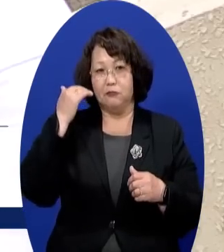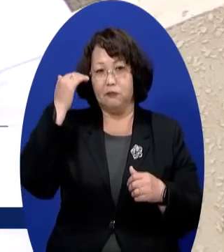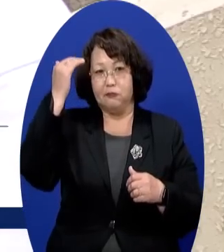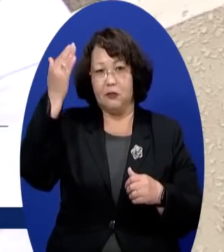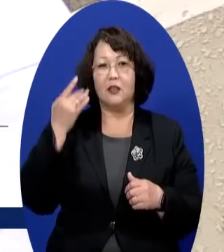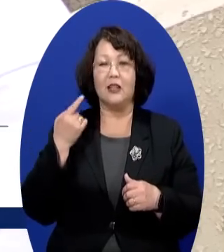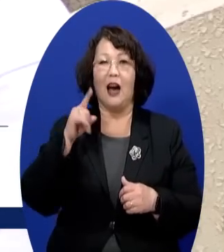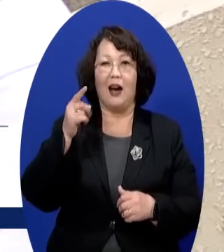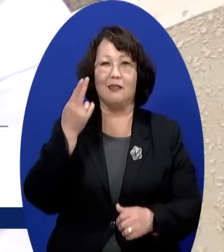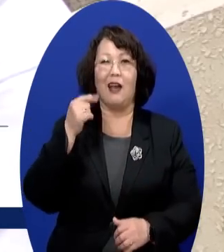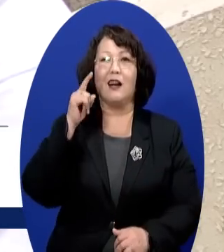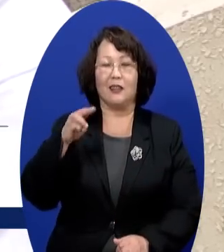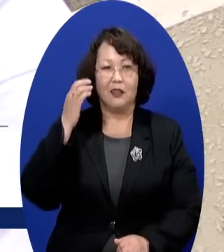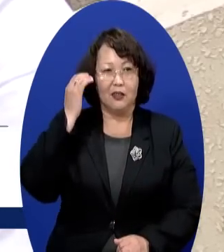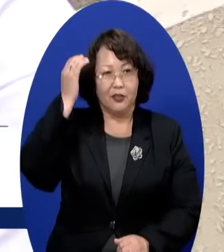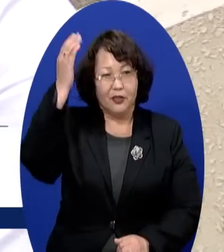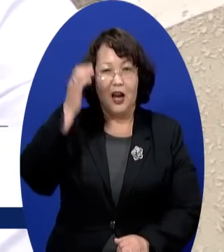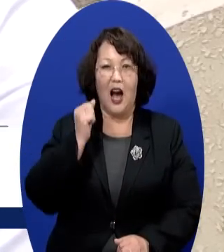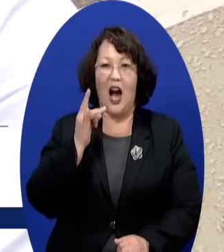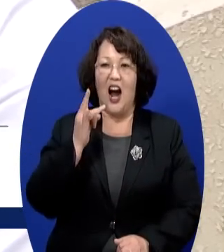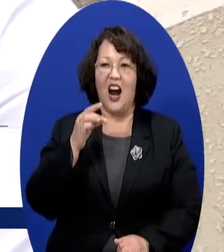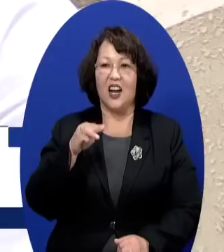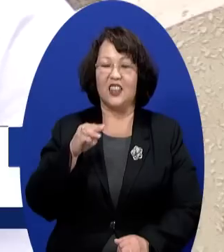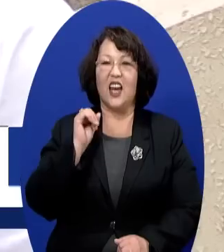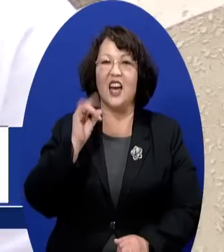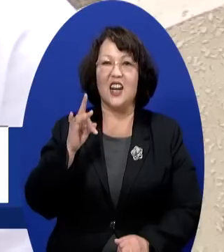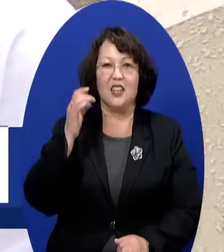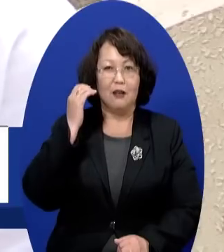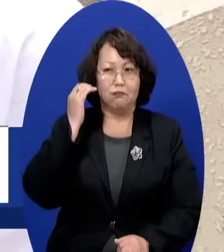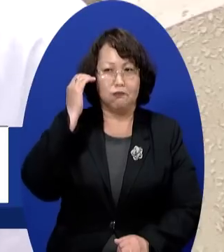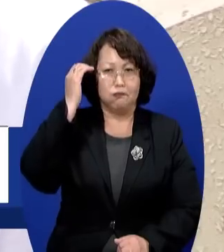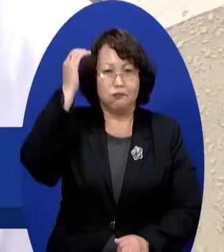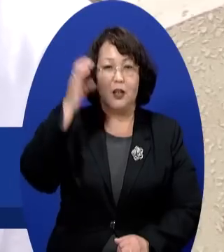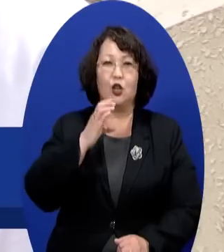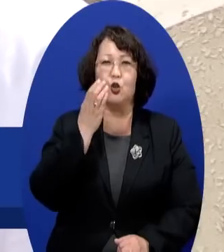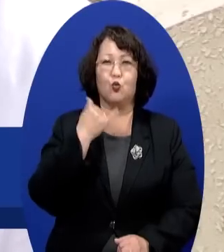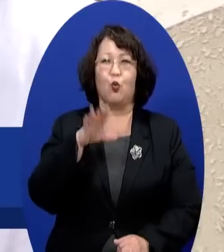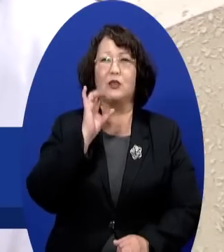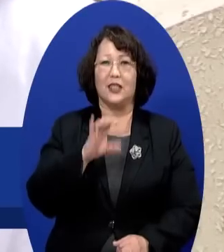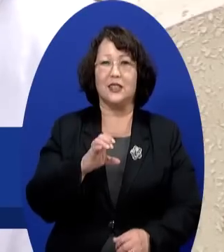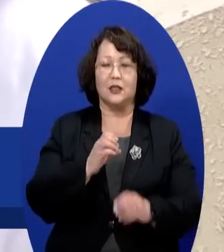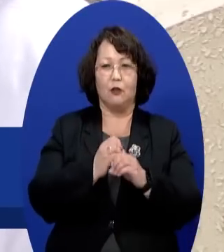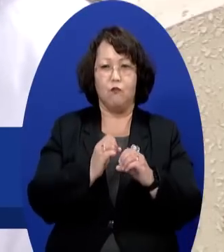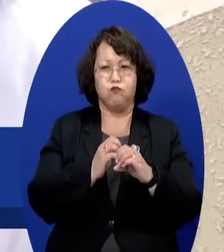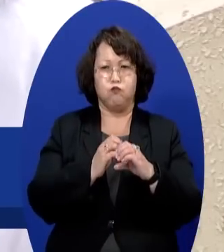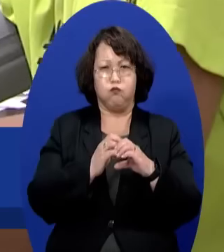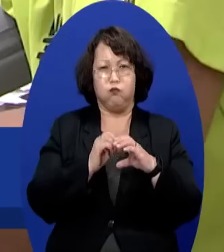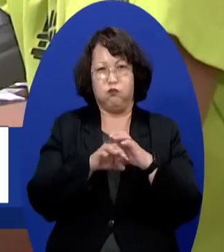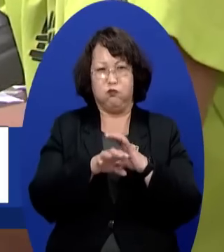артерийн даралт ихсэх өвчин ихсээд байгаа шалтгаанаа мэдхгүй байгаа нь энэ одоо эрсдэл үүсэх нөхцөлийг бас бүрдүүлээд